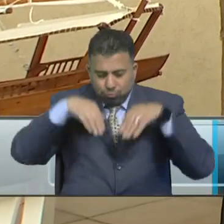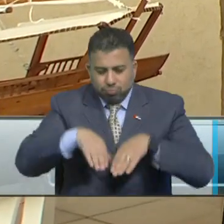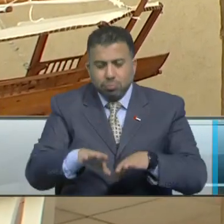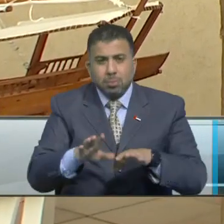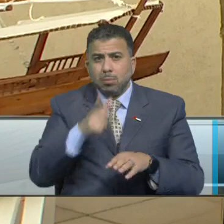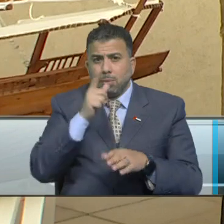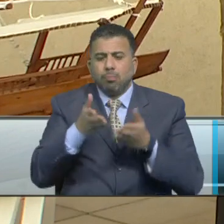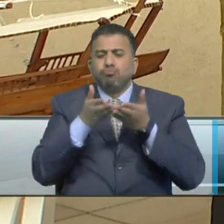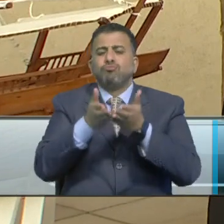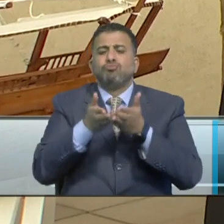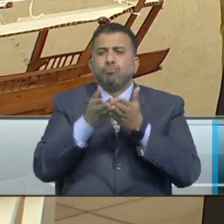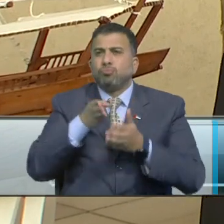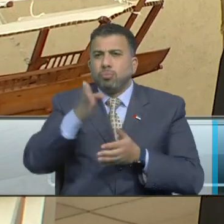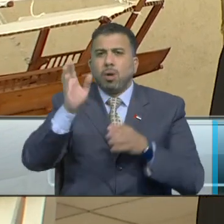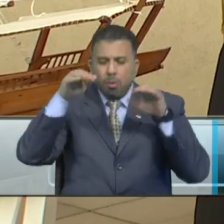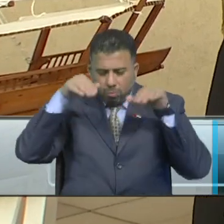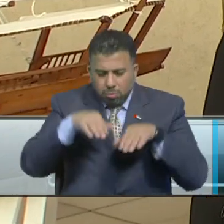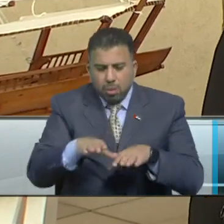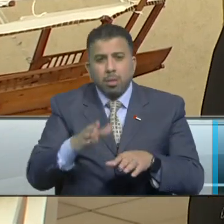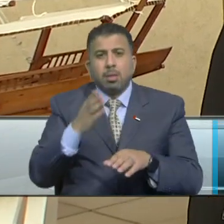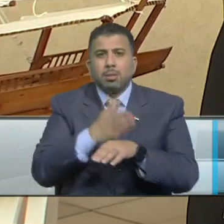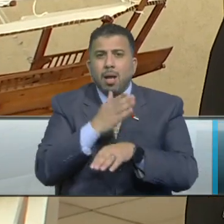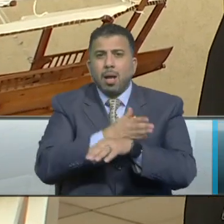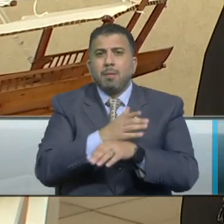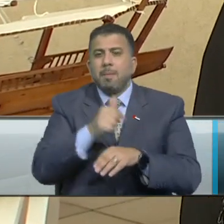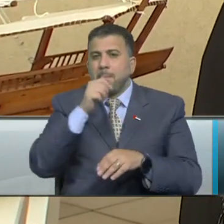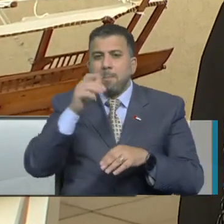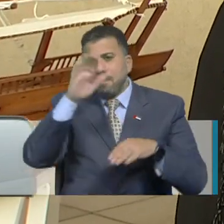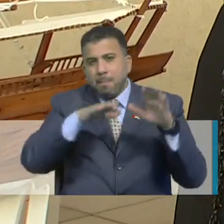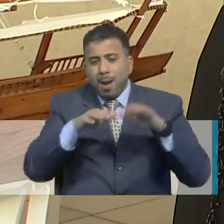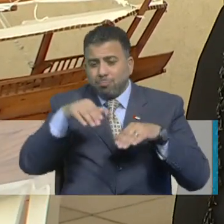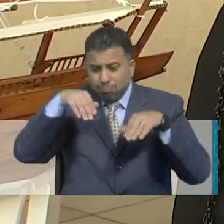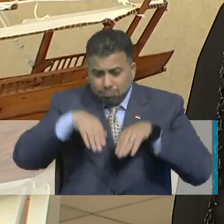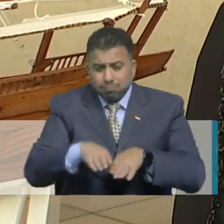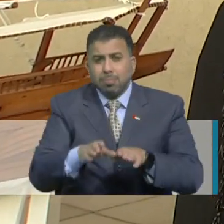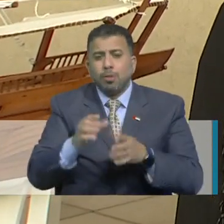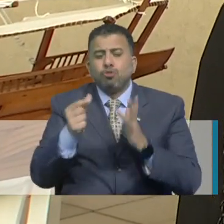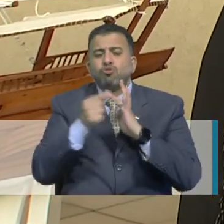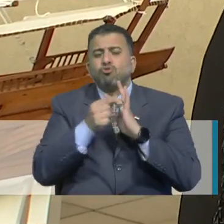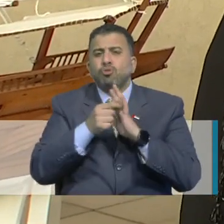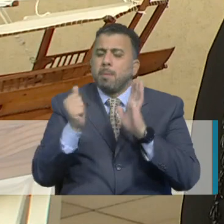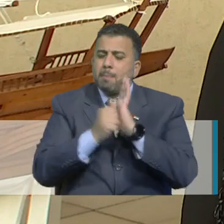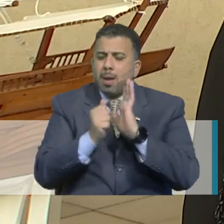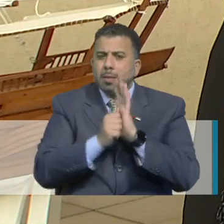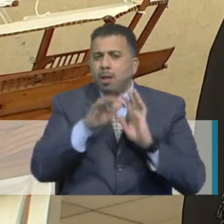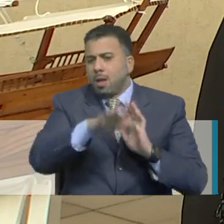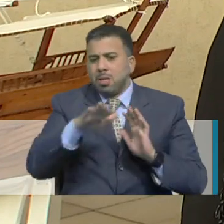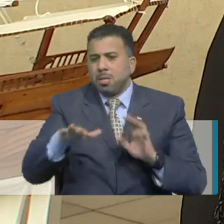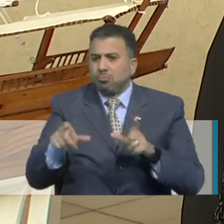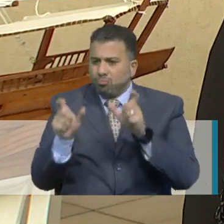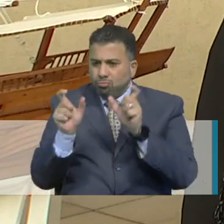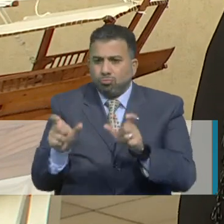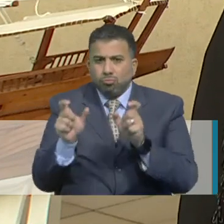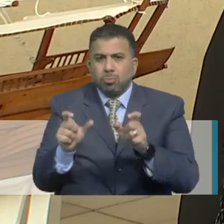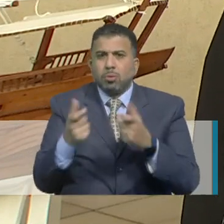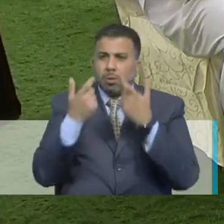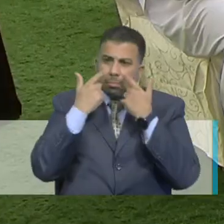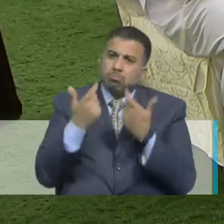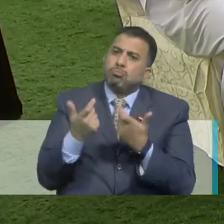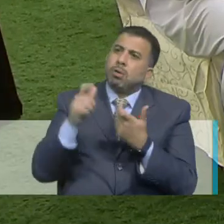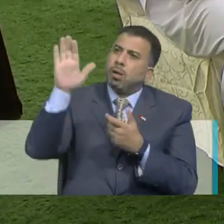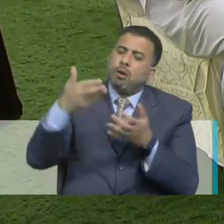الرجل يذهب للغوص، كان يعاني كثير من الشقاء في رحلته في البحر والغوص، وكانت زوجته في البيت تهتم بعياله وكانت تنتظر عودته